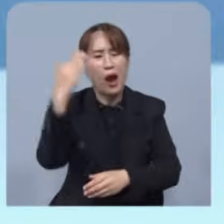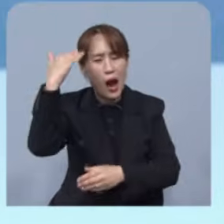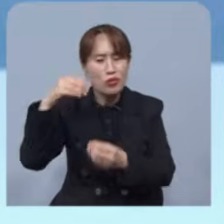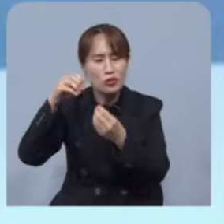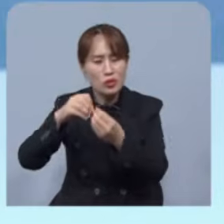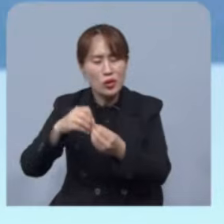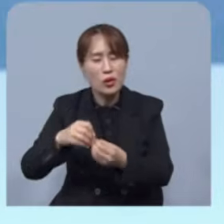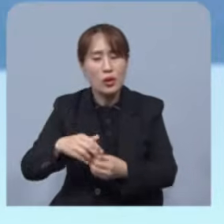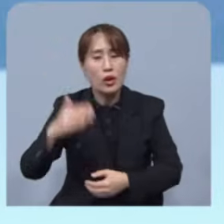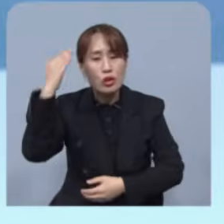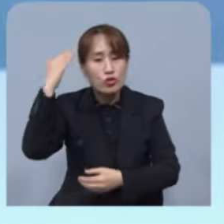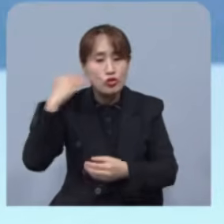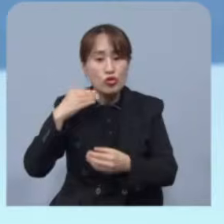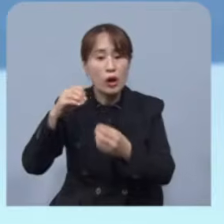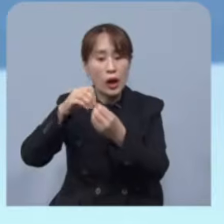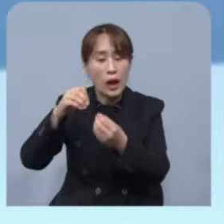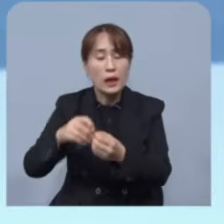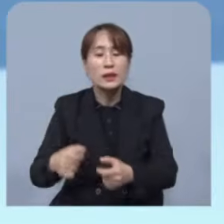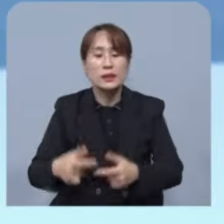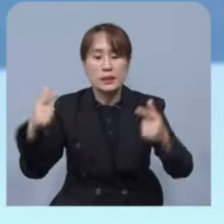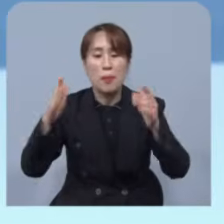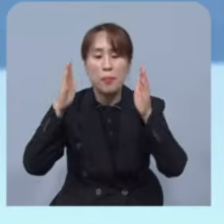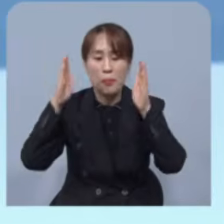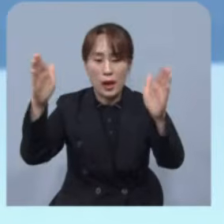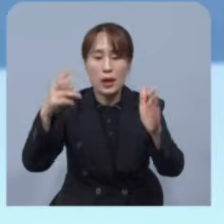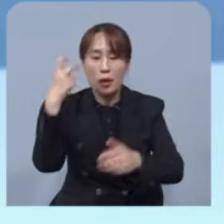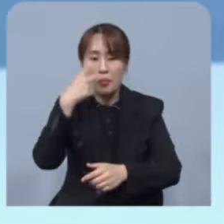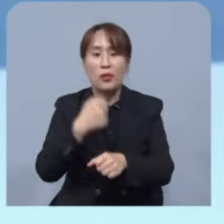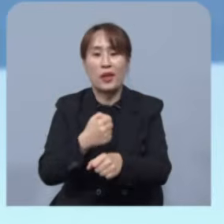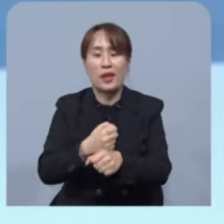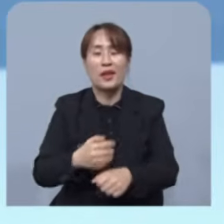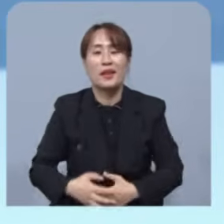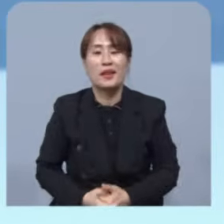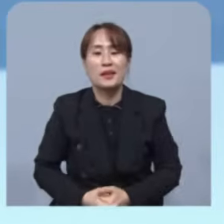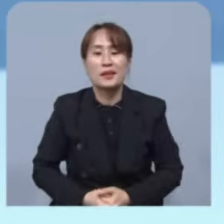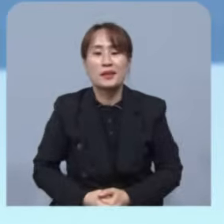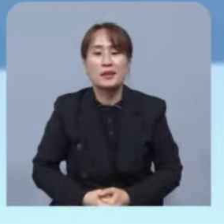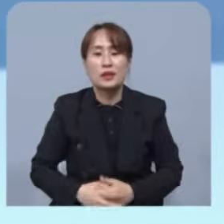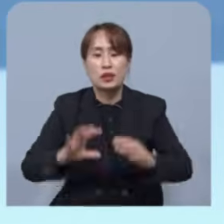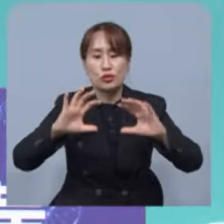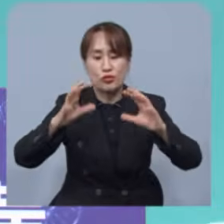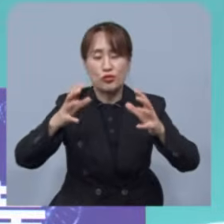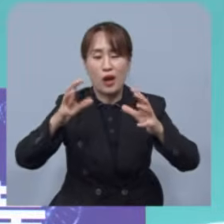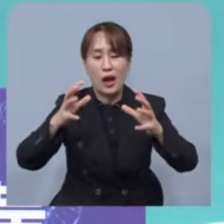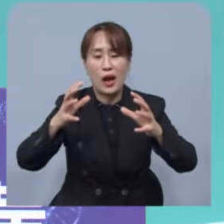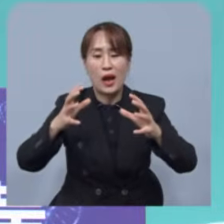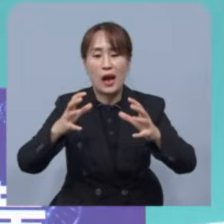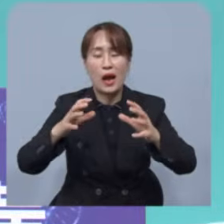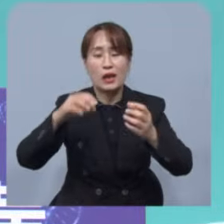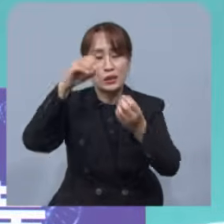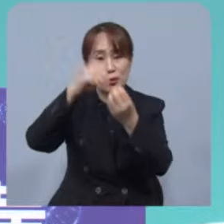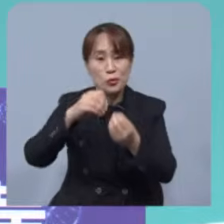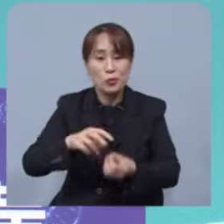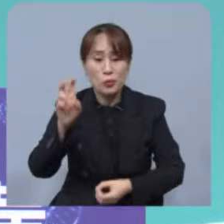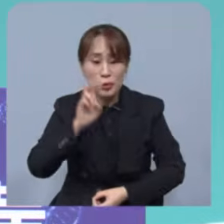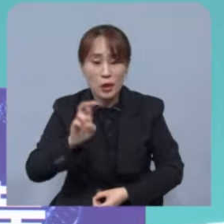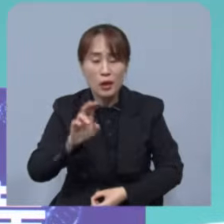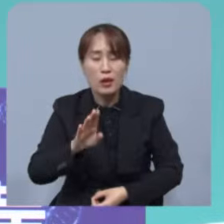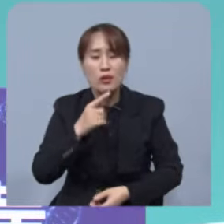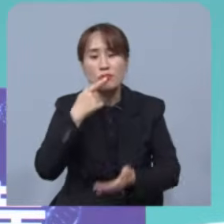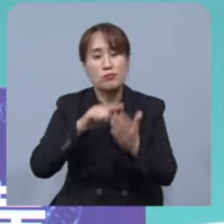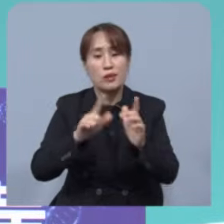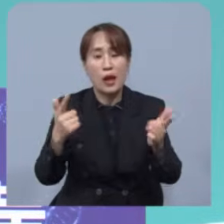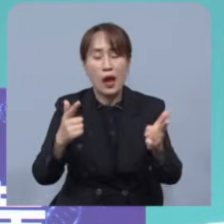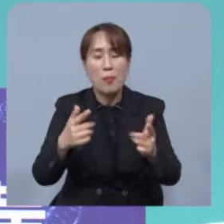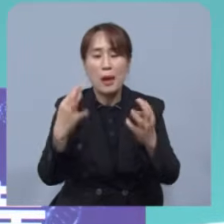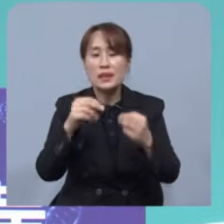있는데 국악도 확대하는 방향으로 검토를 하겠습니다. 그러십시오. 국악 사실은 좀 흔하지